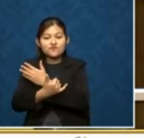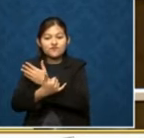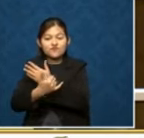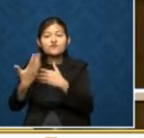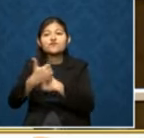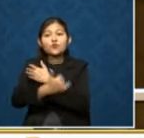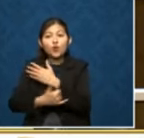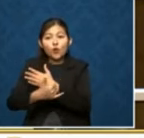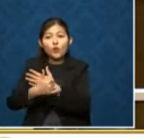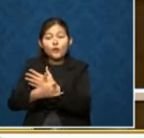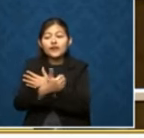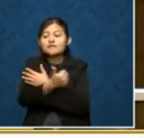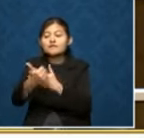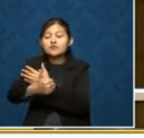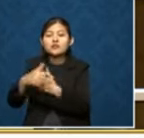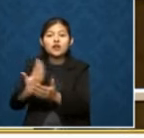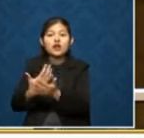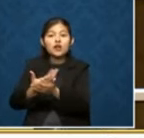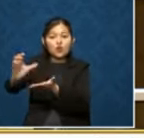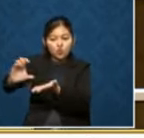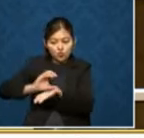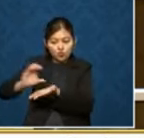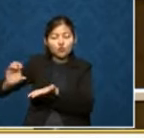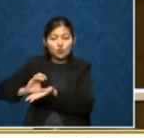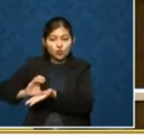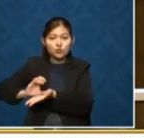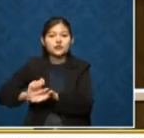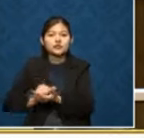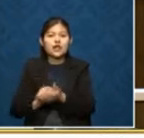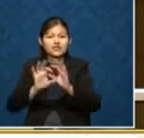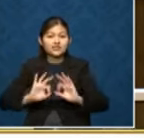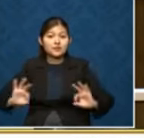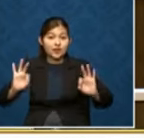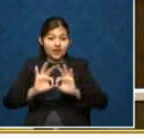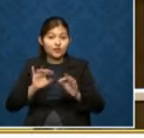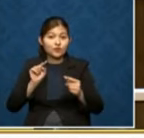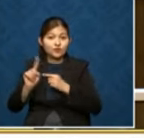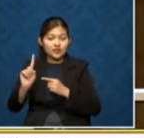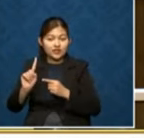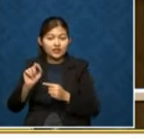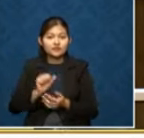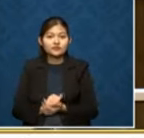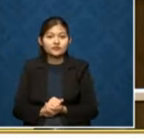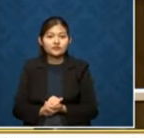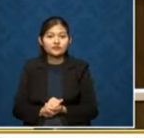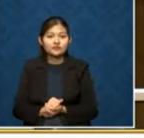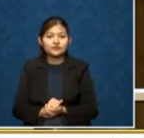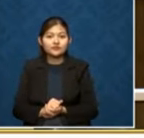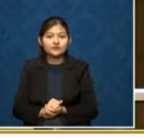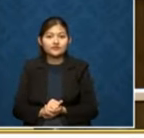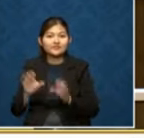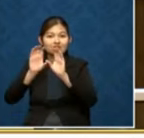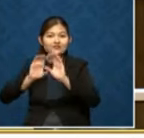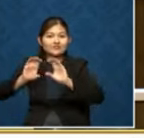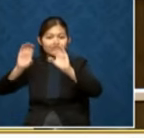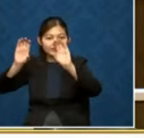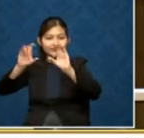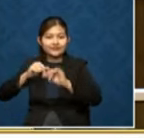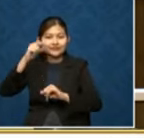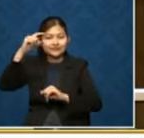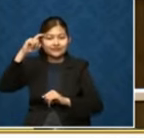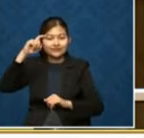ชว์ในการพัฒนาโครงการแลนด์บิดสิ่งที่สำคัญครับท่านประธานรัฐบาลชุดนี้นำโดยท่าน